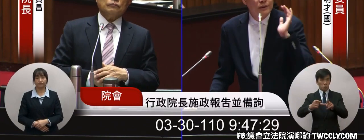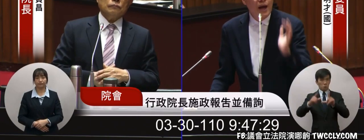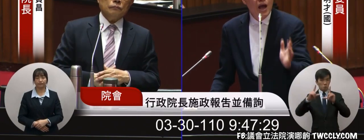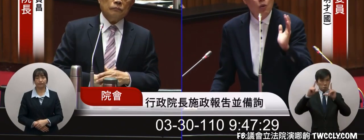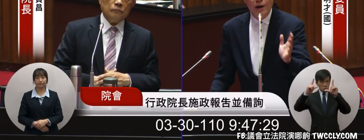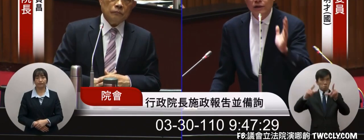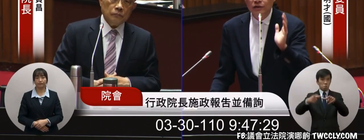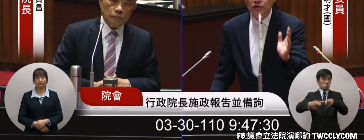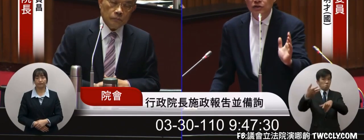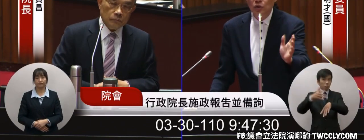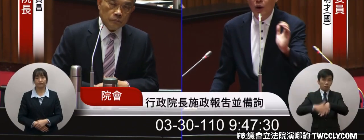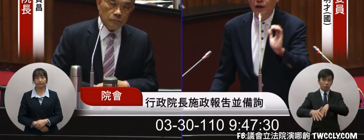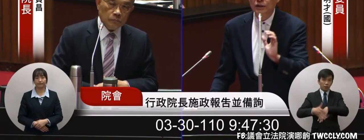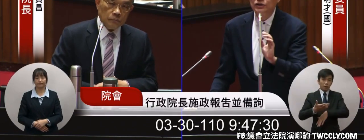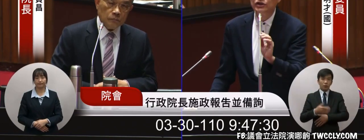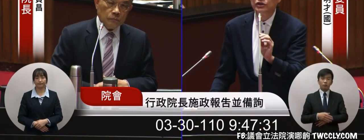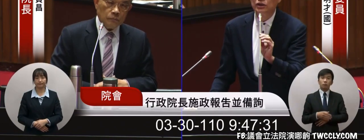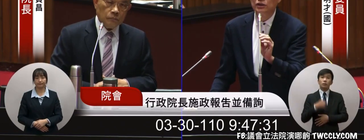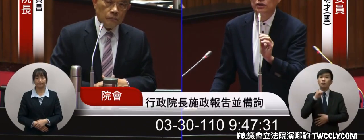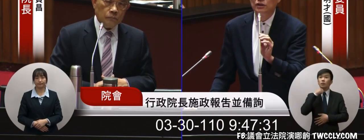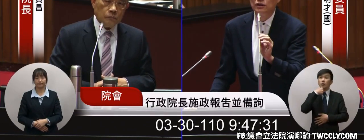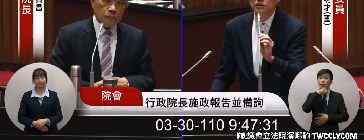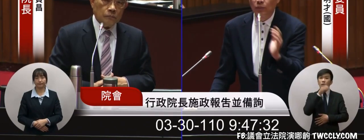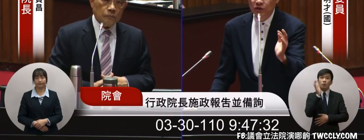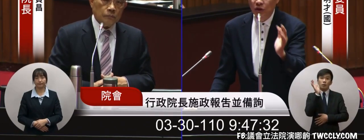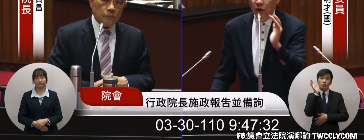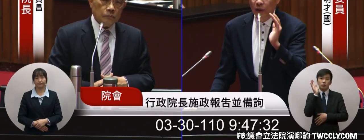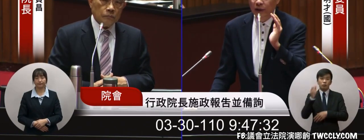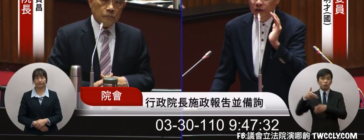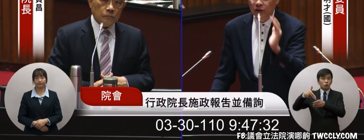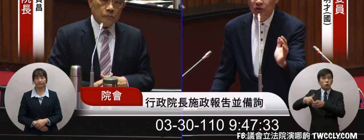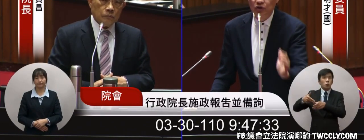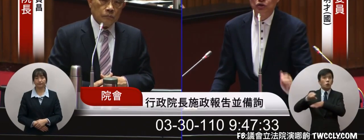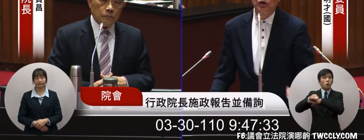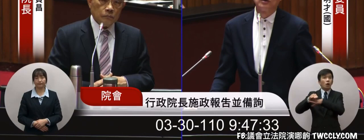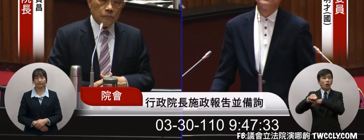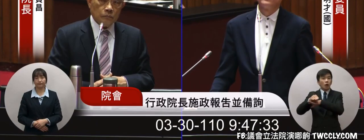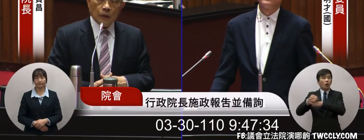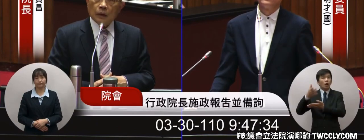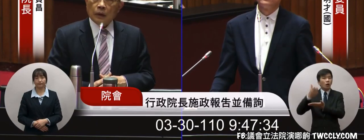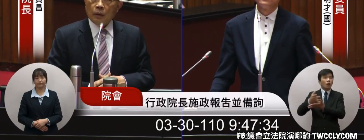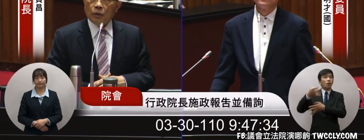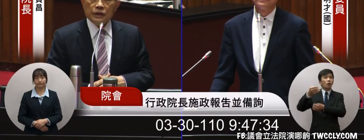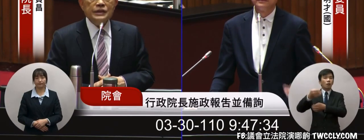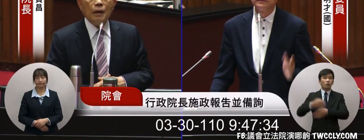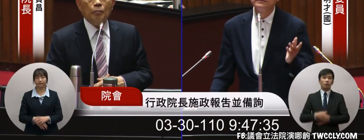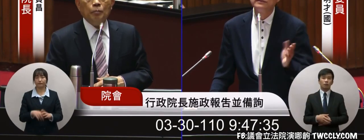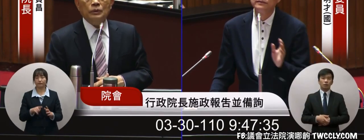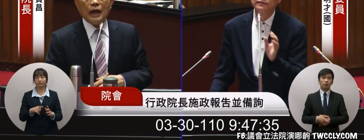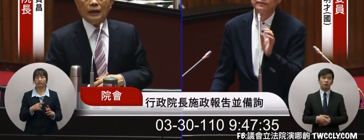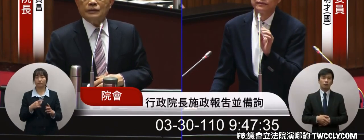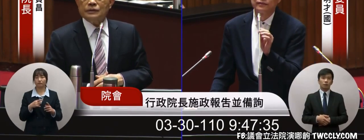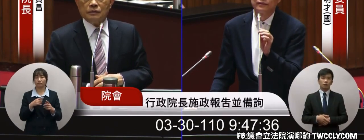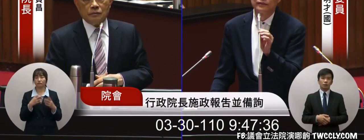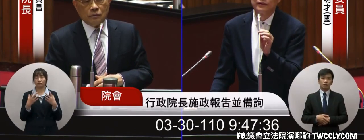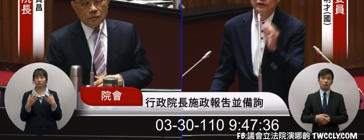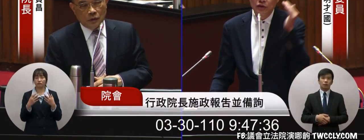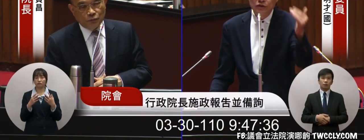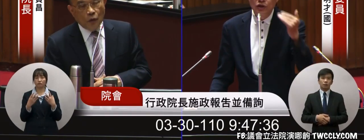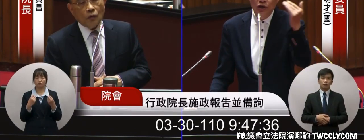台灣的石化汽車什麼時候會停止使用我一向不太